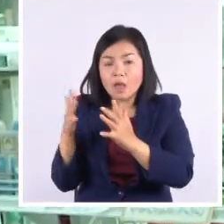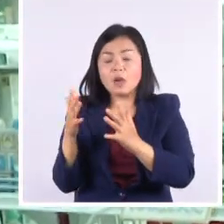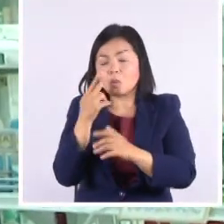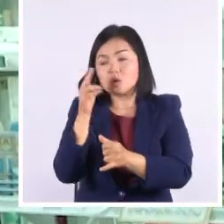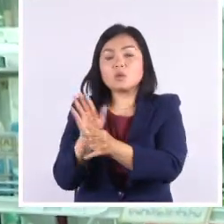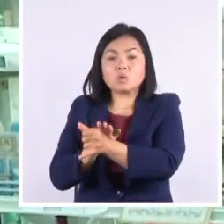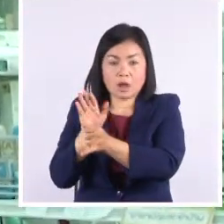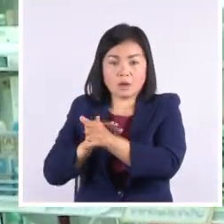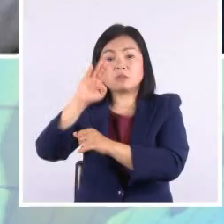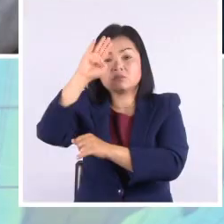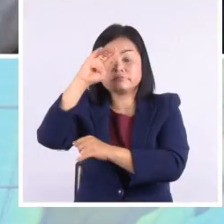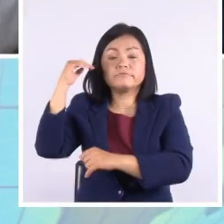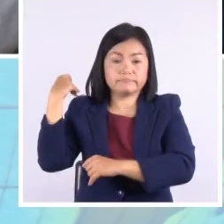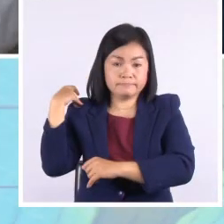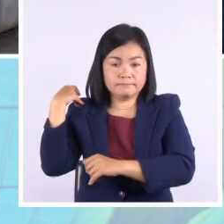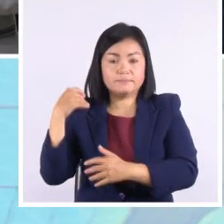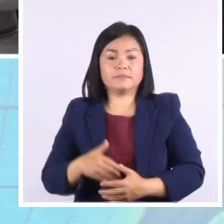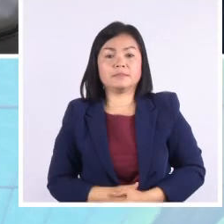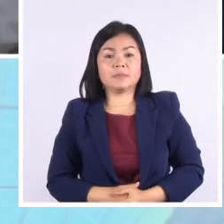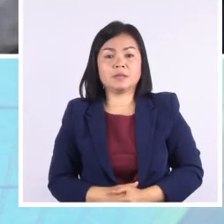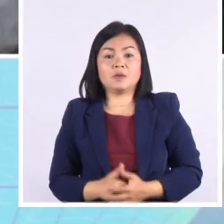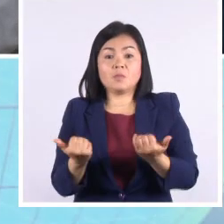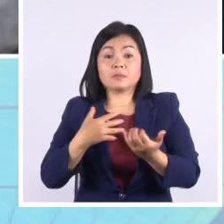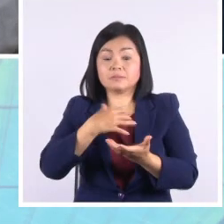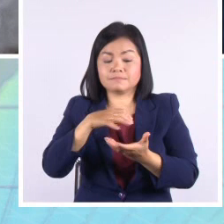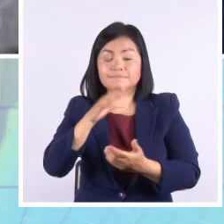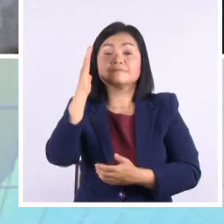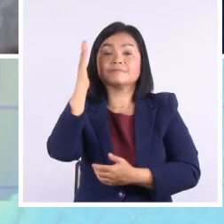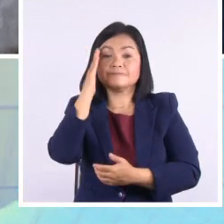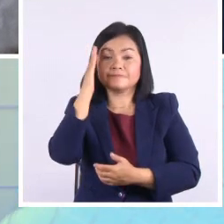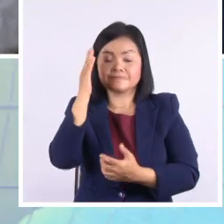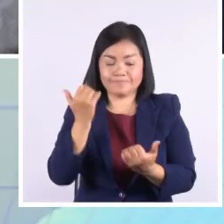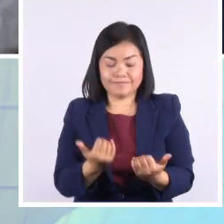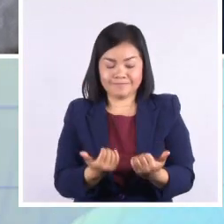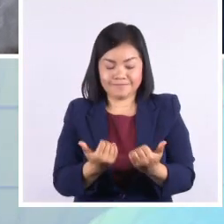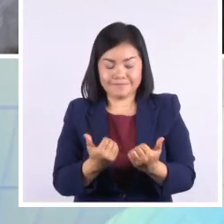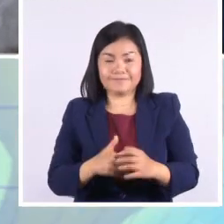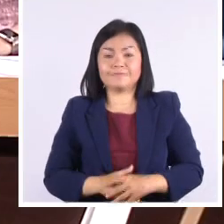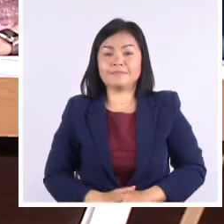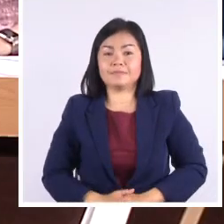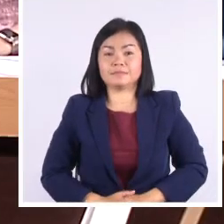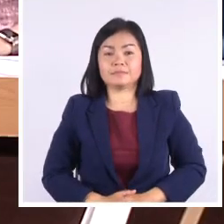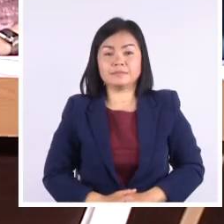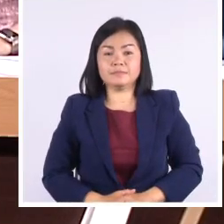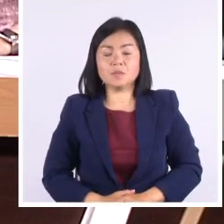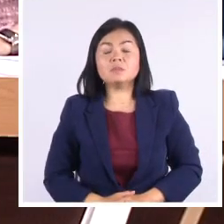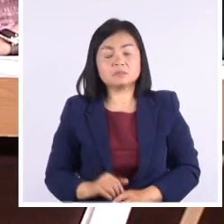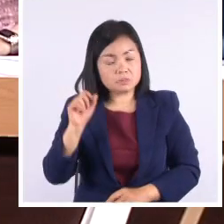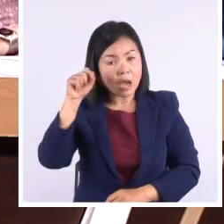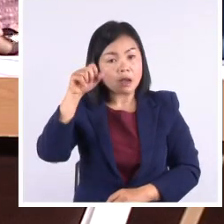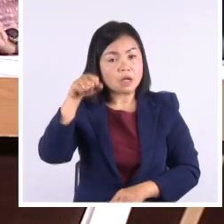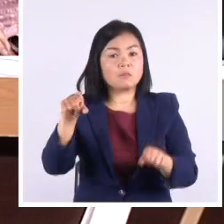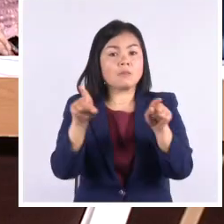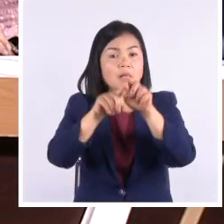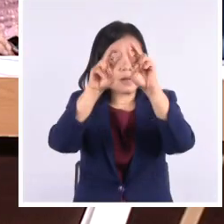น่าเห็นใจเหมือนกันครับก็ขับรถดีๆที่ฝากไว้ช่วงเช้านะครับทั้งสัมพันธ์ครับคุณมากเลยค่ะเห็นด้วยค่ะก็ผู้